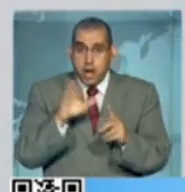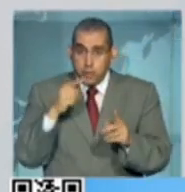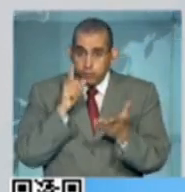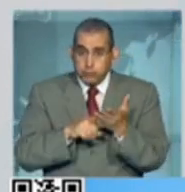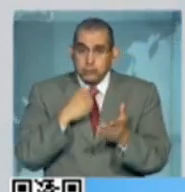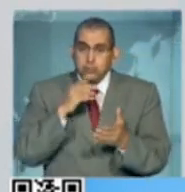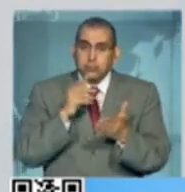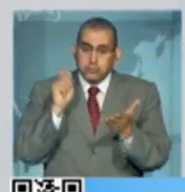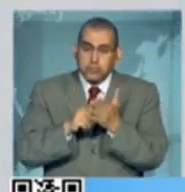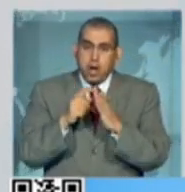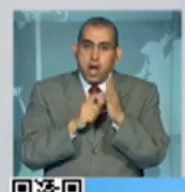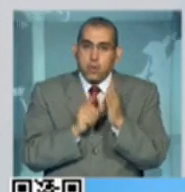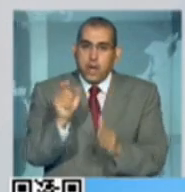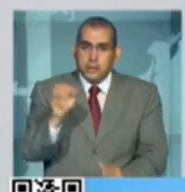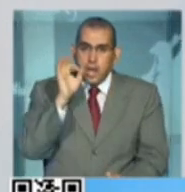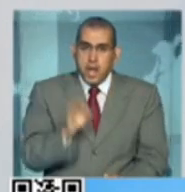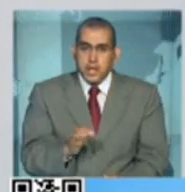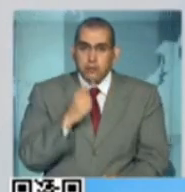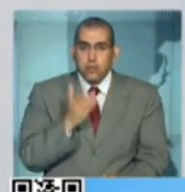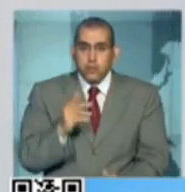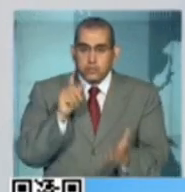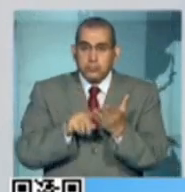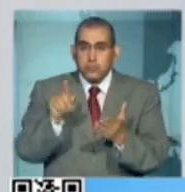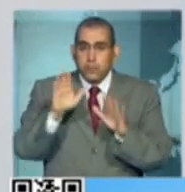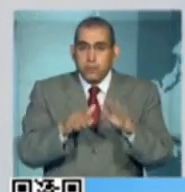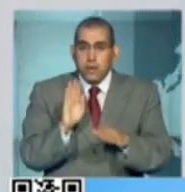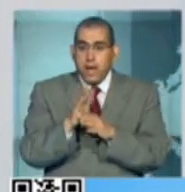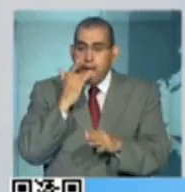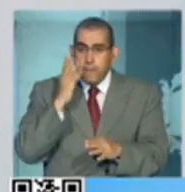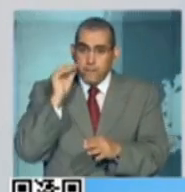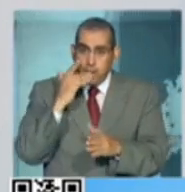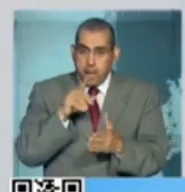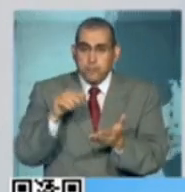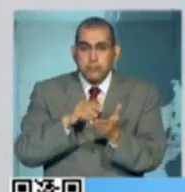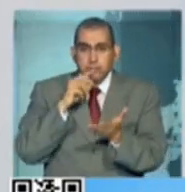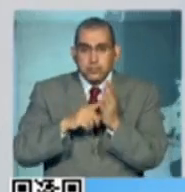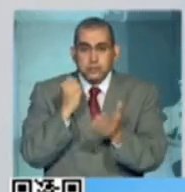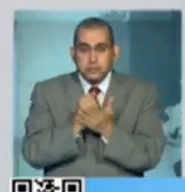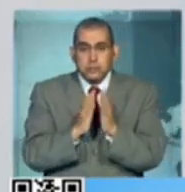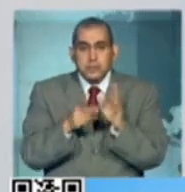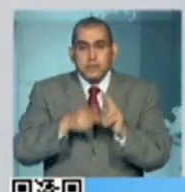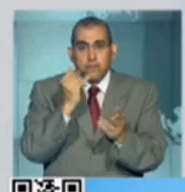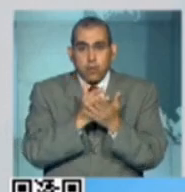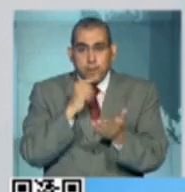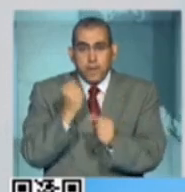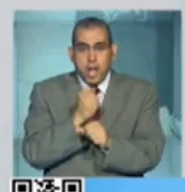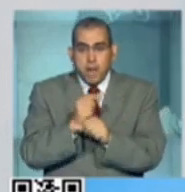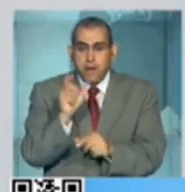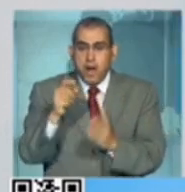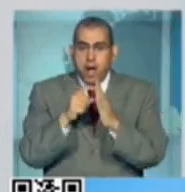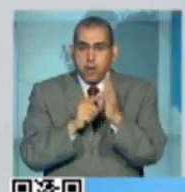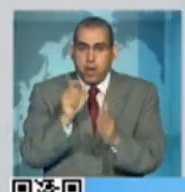30 من سبتمبر 2024، سيتم اتخاذ الإجراءات القانونية حيال الأجانب الذين لم يستخرجوا الإعفاء من الإدارة العامة للجوازات